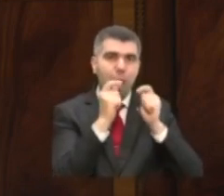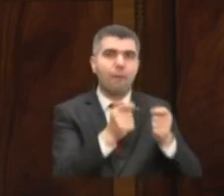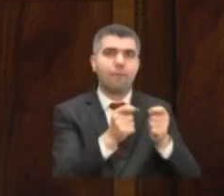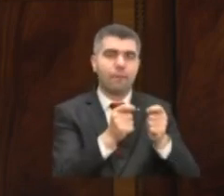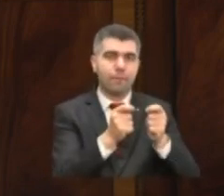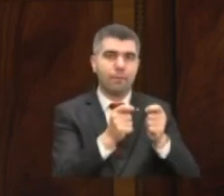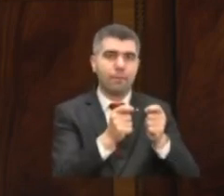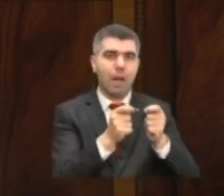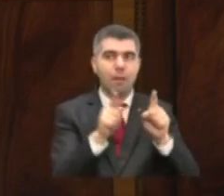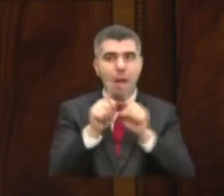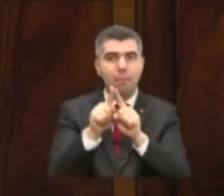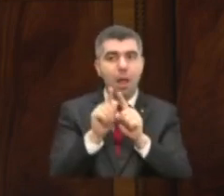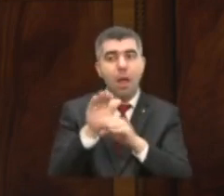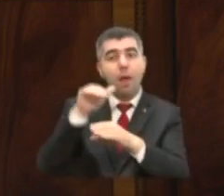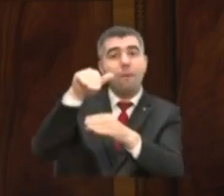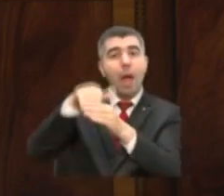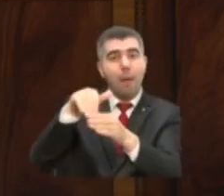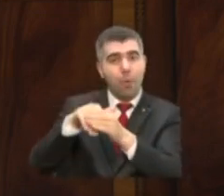الداخل مفقود والخارج مولود.